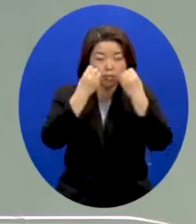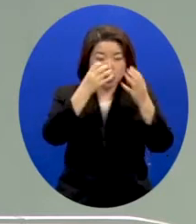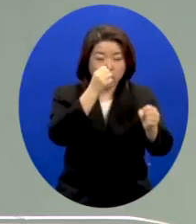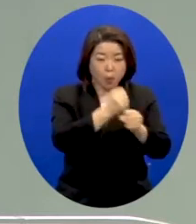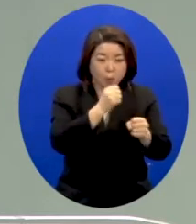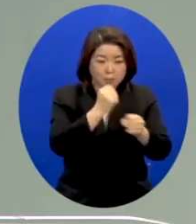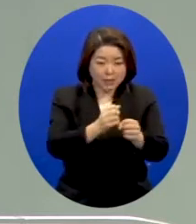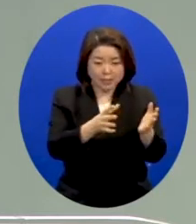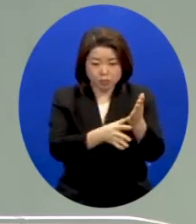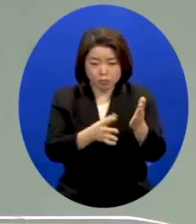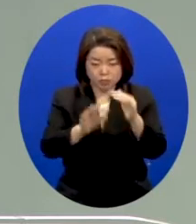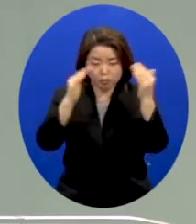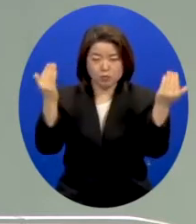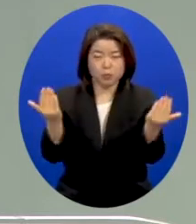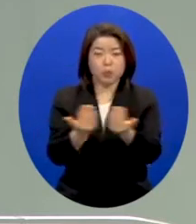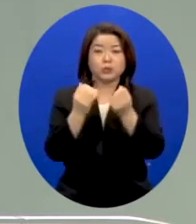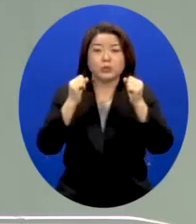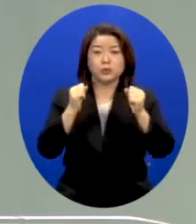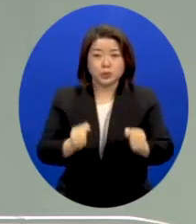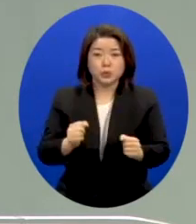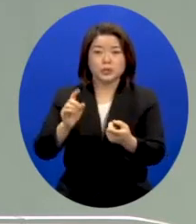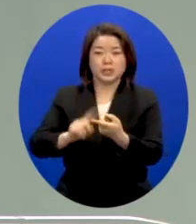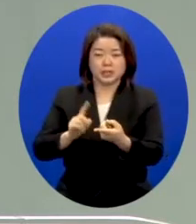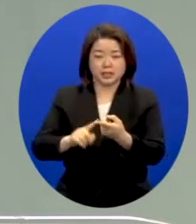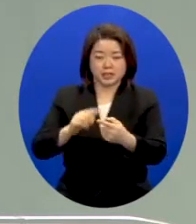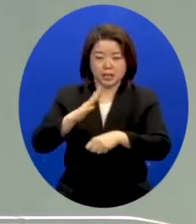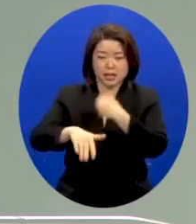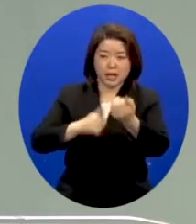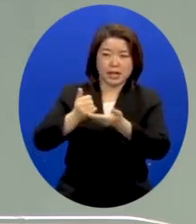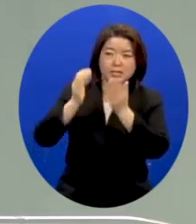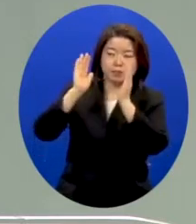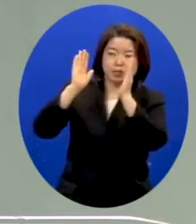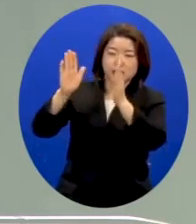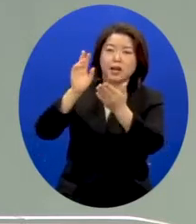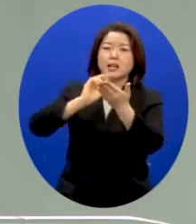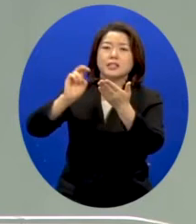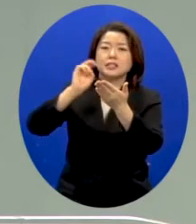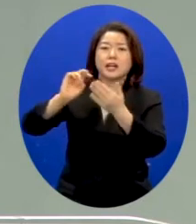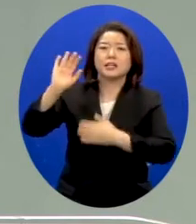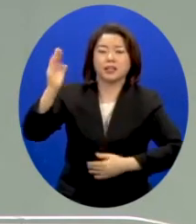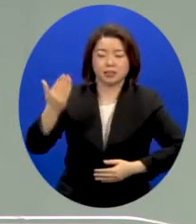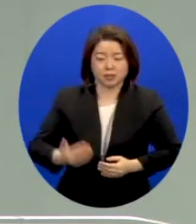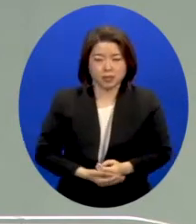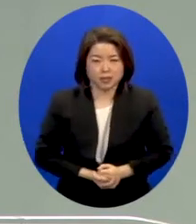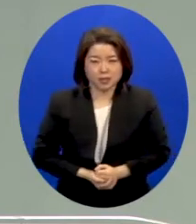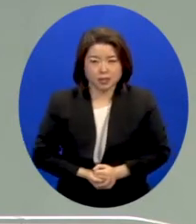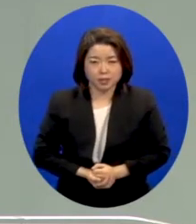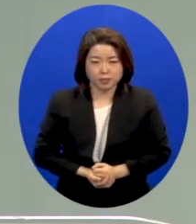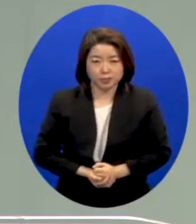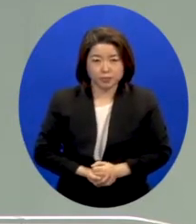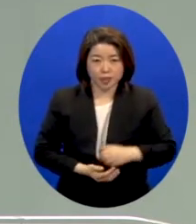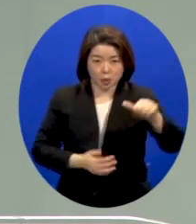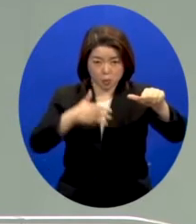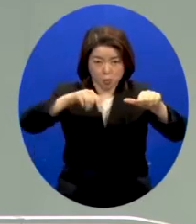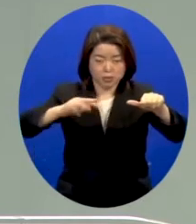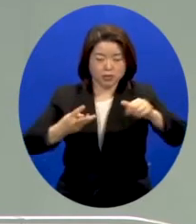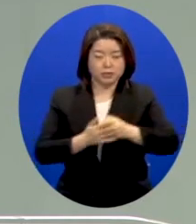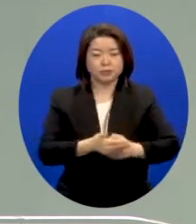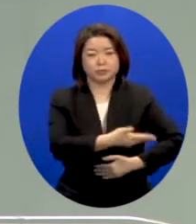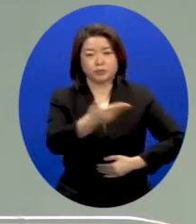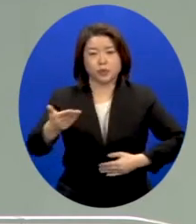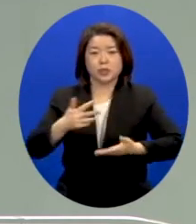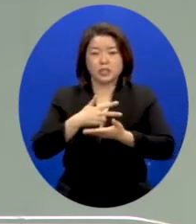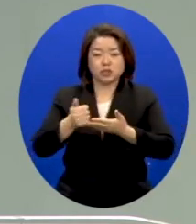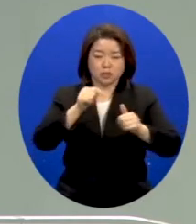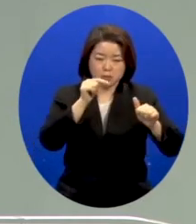존재 자체가 하나님을 향한 찬양 입니다 5절에 보면 너희가 주님의 명을 따라서